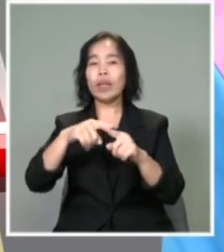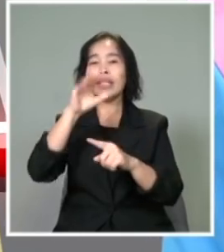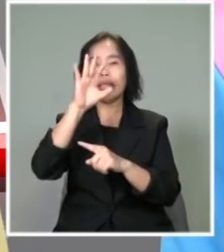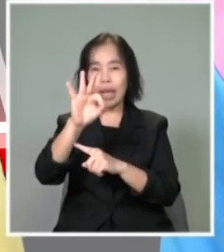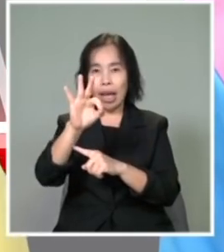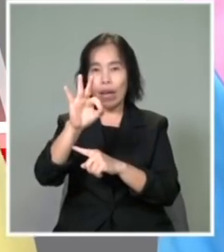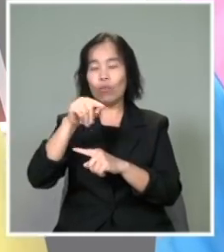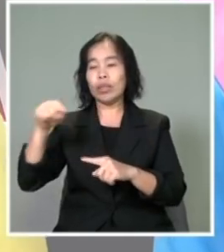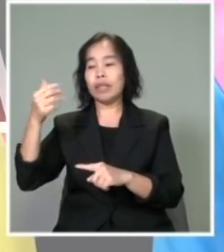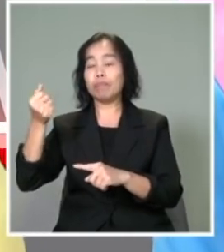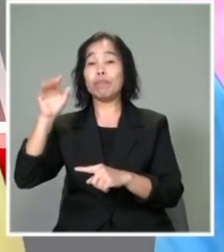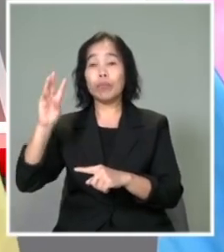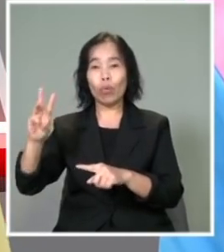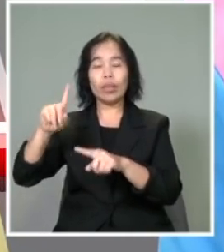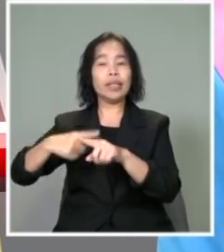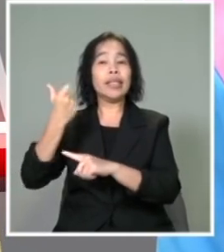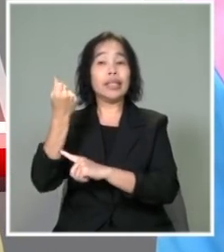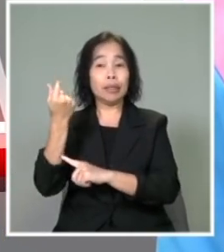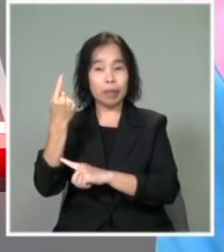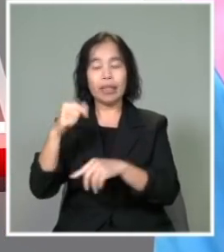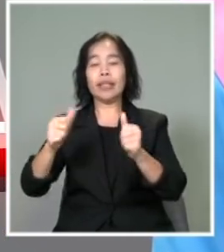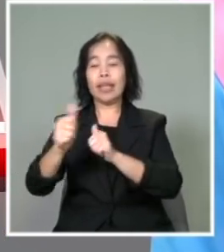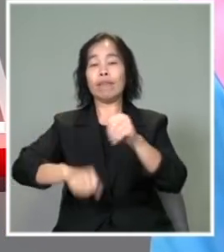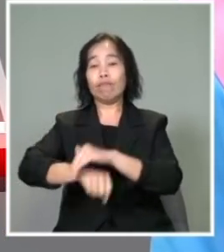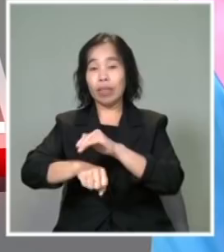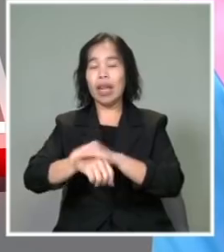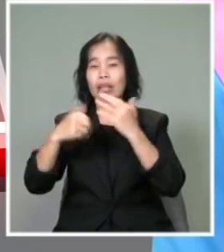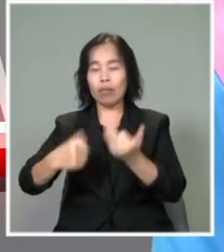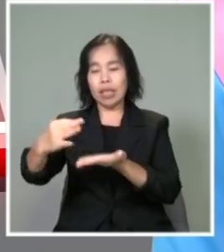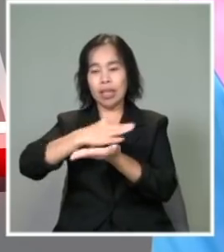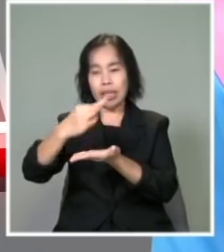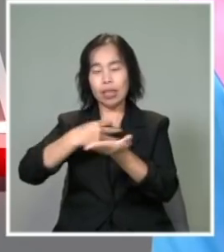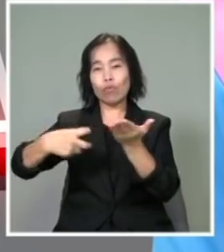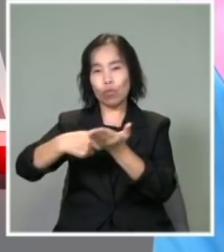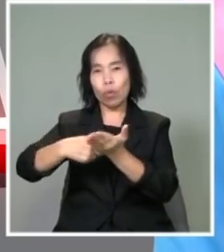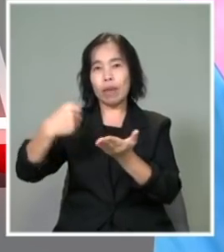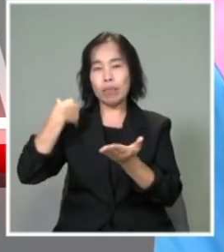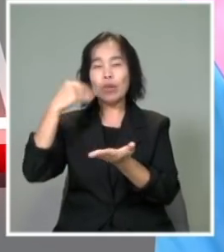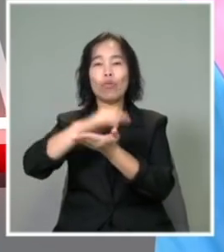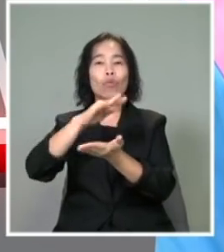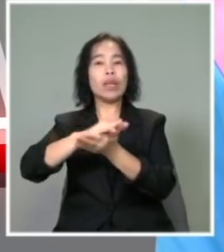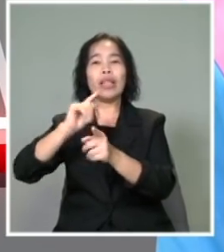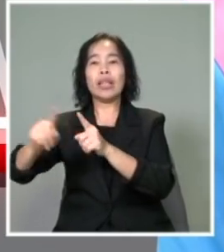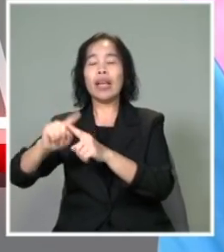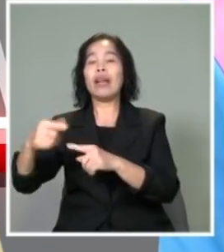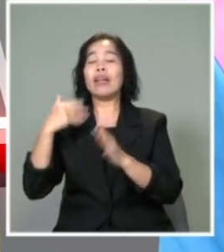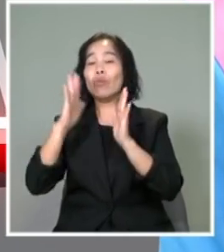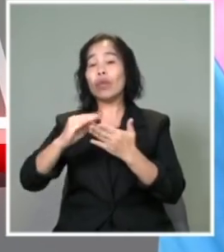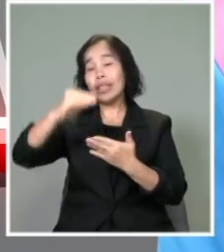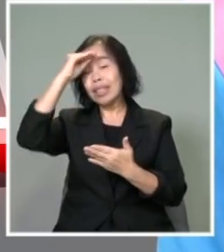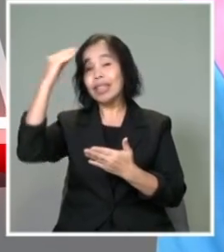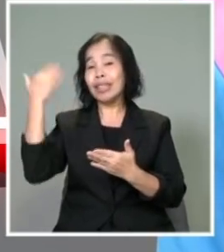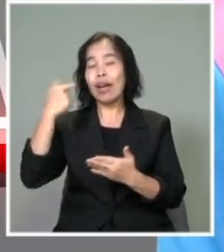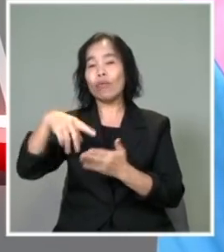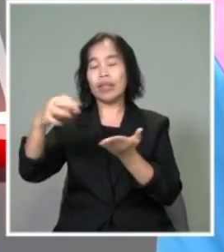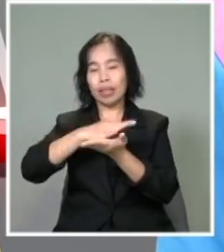ครับถึงวันที่16พฤศจิกายนนะครับตอนนี้ก็ยังสามารถซื้อบัตรได้อยู่นะครับในโรงเรียนของตนเองนะครับศิษย์เก่าทุกคนนะครับซื้อบัตรแข่งให้หมดเลย